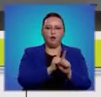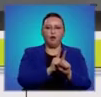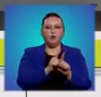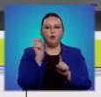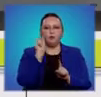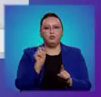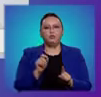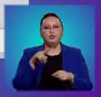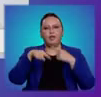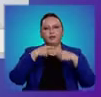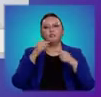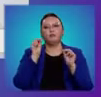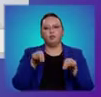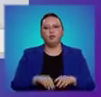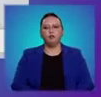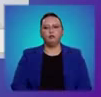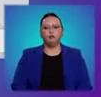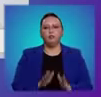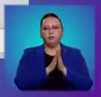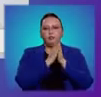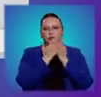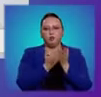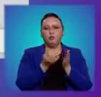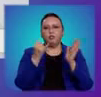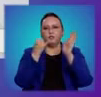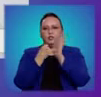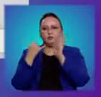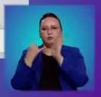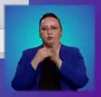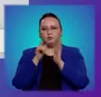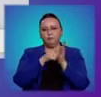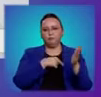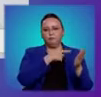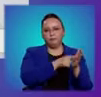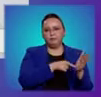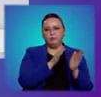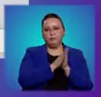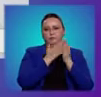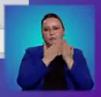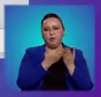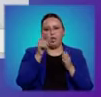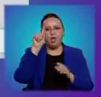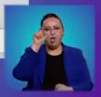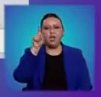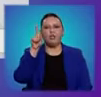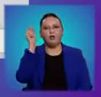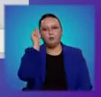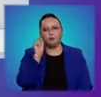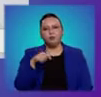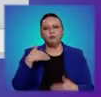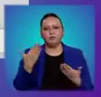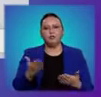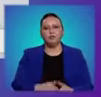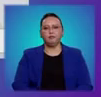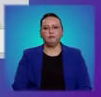дагуу ярилцсолно. За хүүхдүүдээ сурах бичгийн 66 дугаар талыг нэгээд бичлэг хийг Монгол бичигт буулгацгаая.